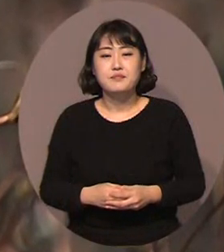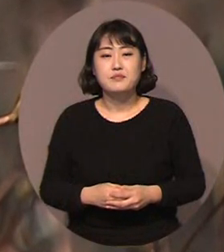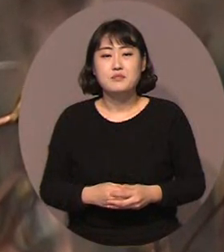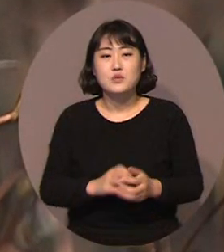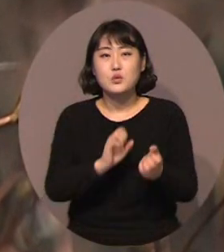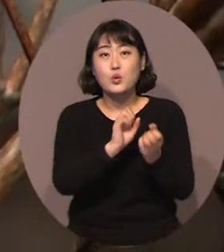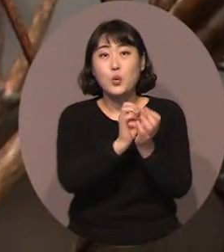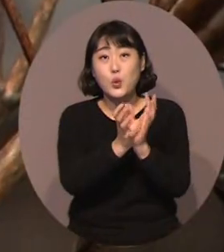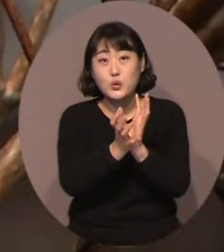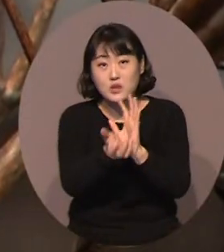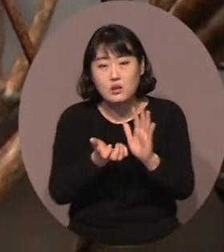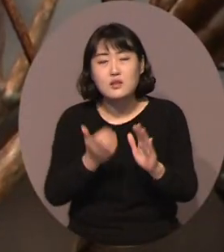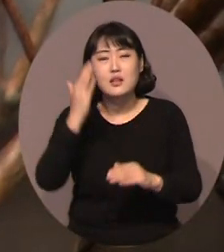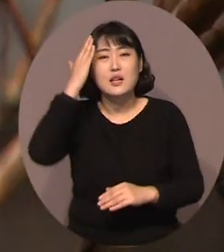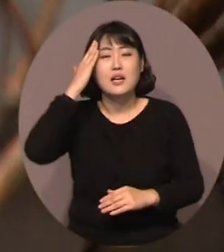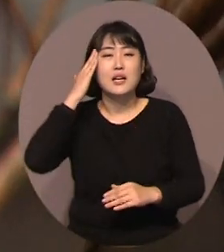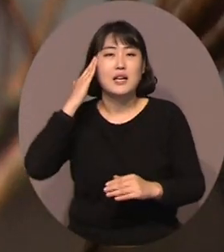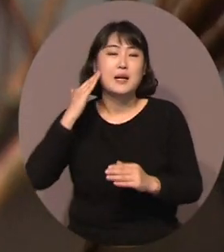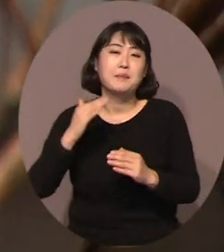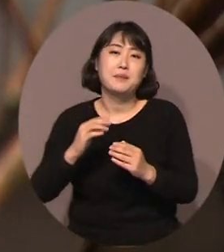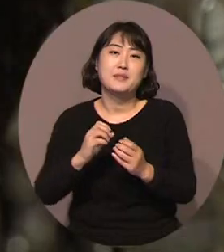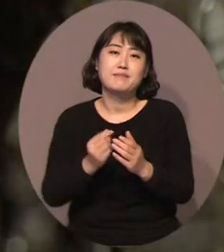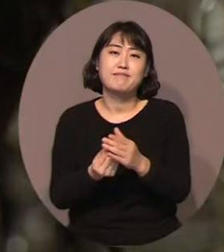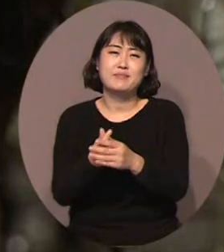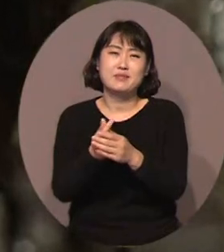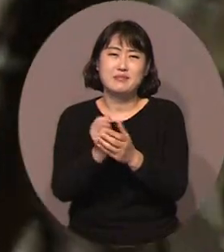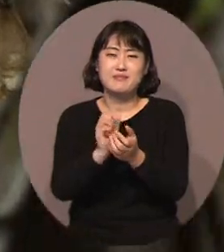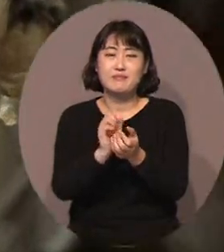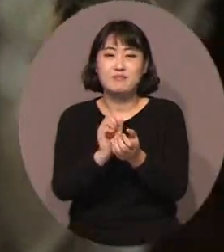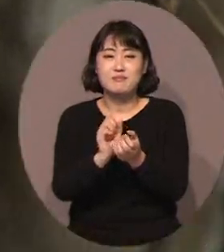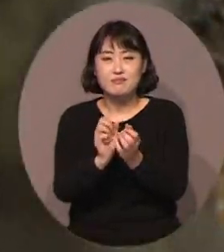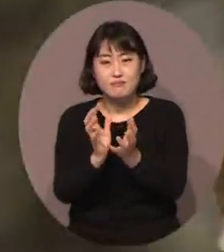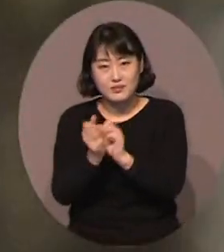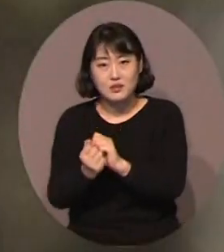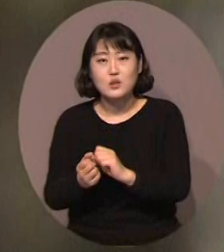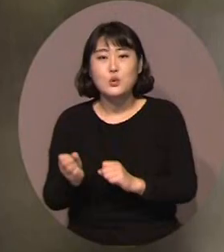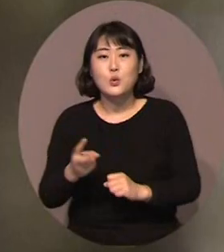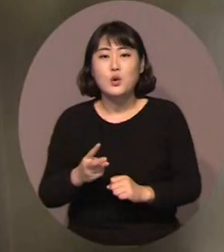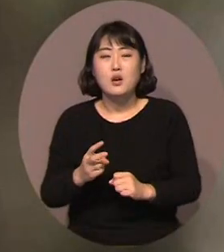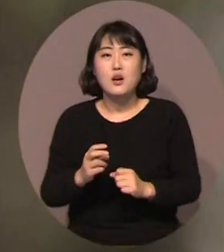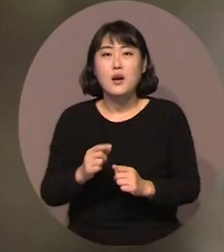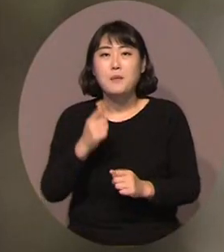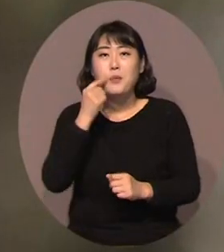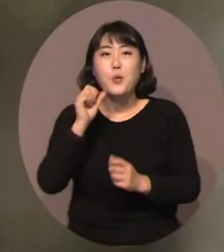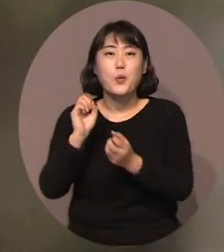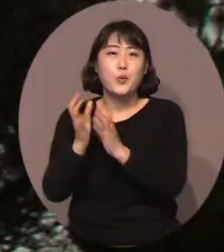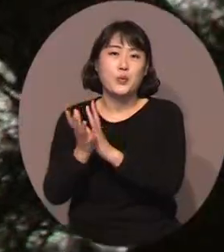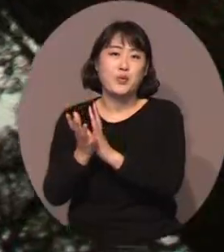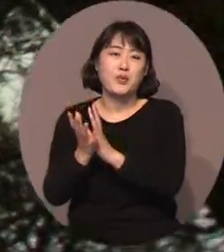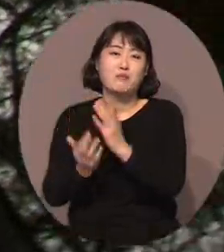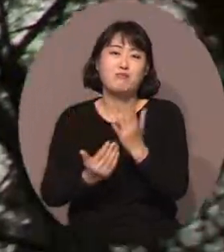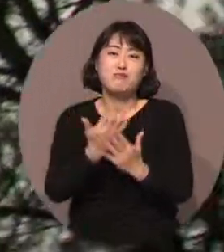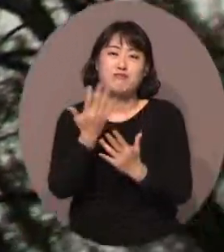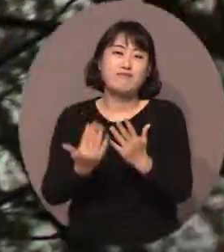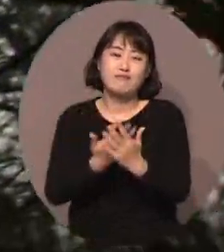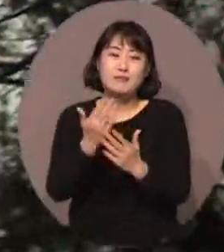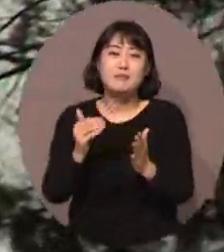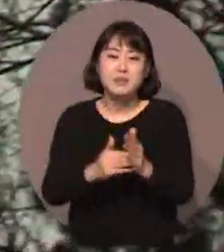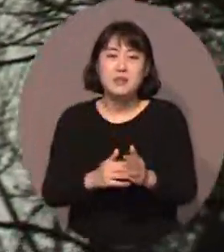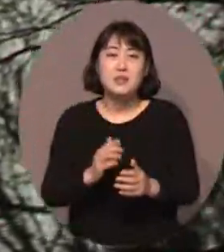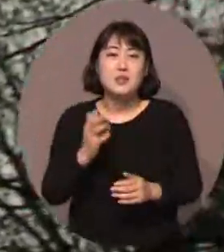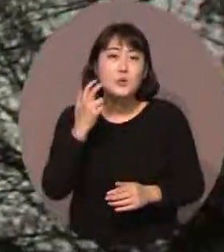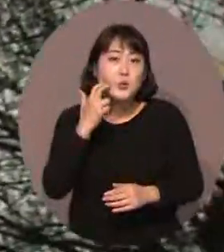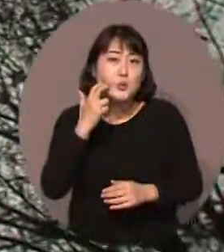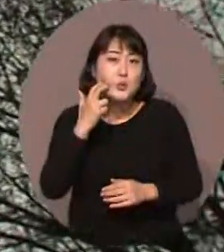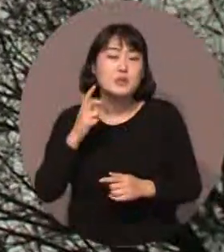꽃을 피우기도 전에 검게 변해버린 새싹. 활짝 폈던 벚꽃은 화마에 고개를 숙였습니다. 사철 푸르던 솔잎은